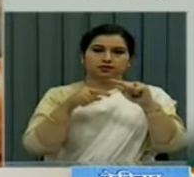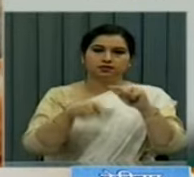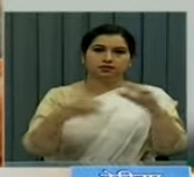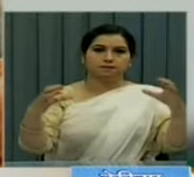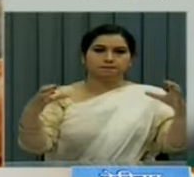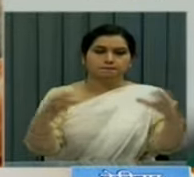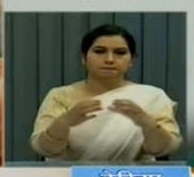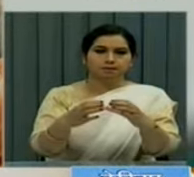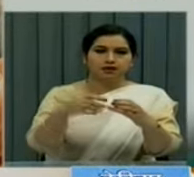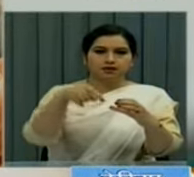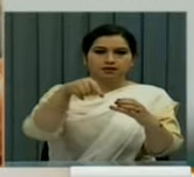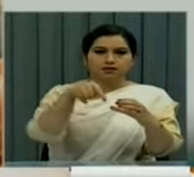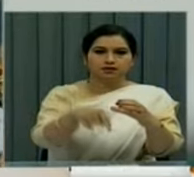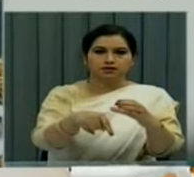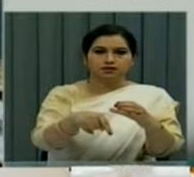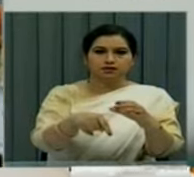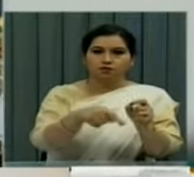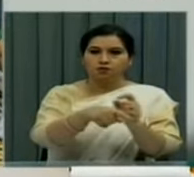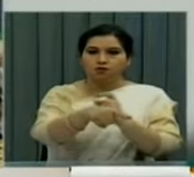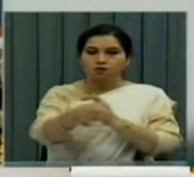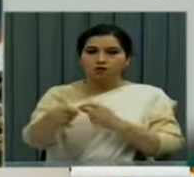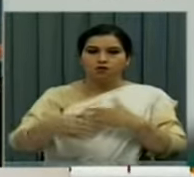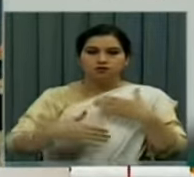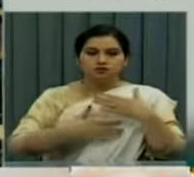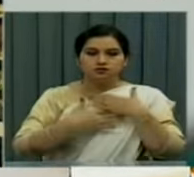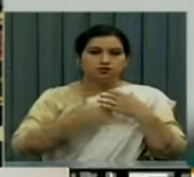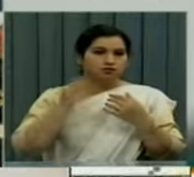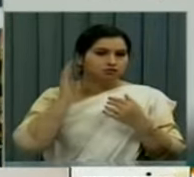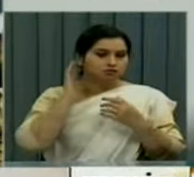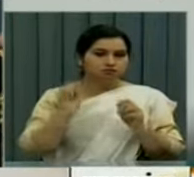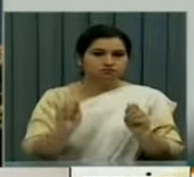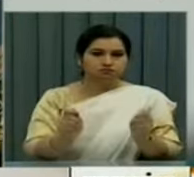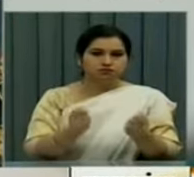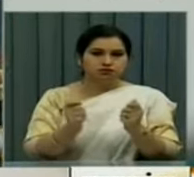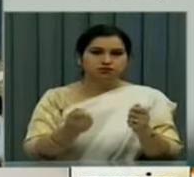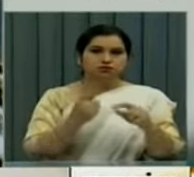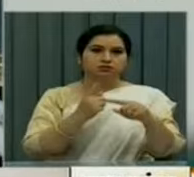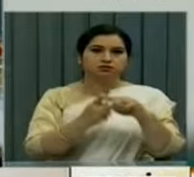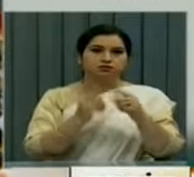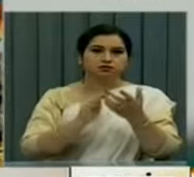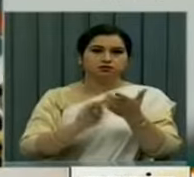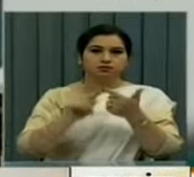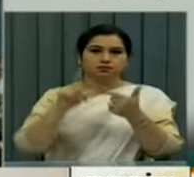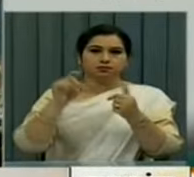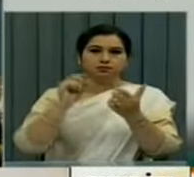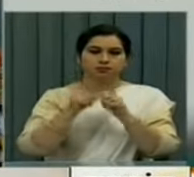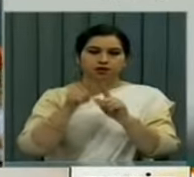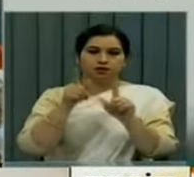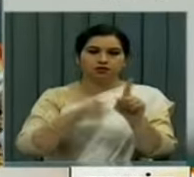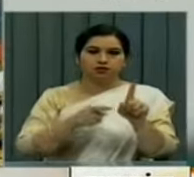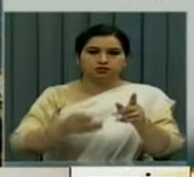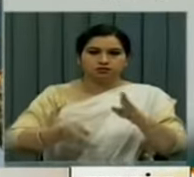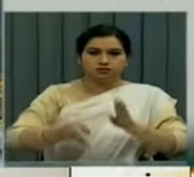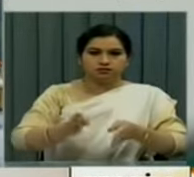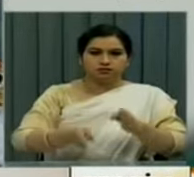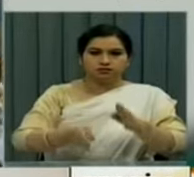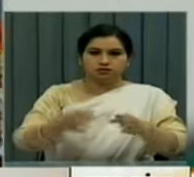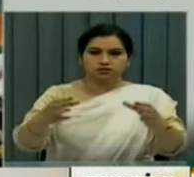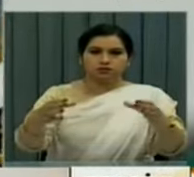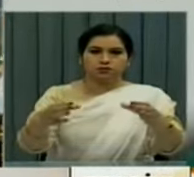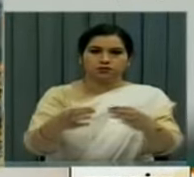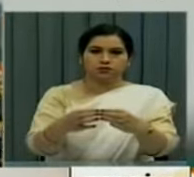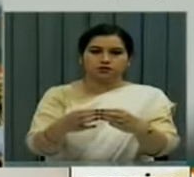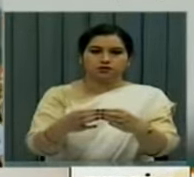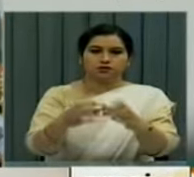फोर्स, वर्सटाइल है ये, वर्सटाइल फोर्स है ये। जम्मू कश्मीर में भी आतंकवादियों से लोहा लिया है, बहुत लेते अभी भी है, अभी